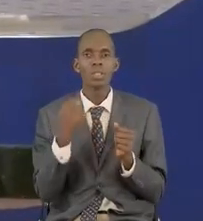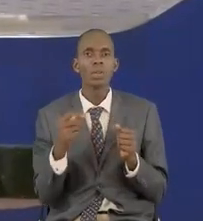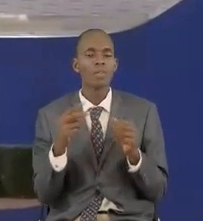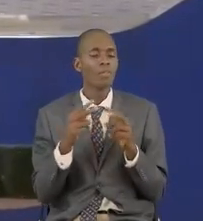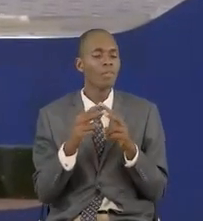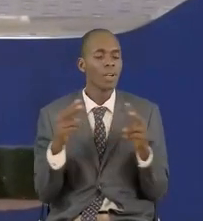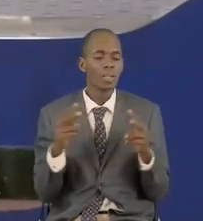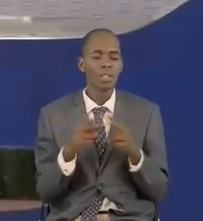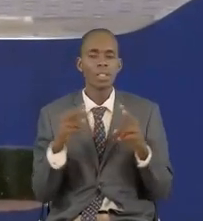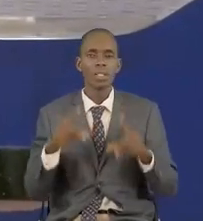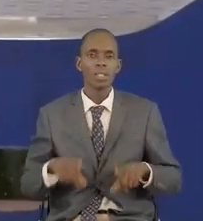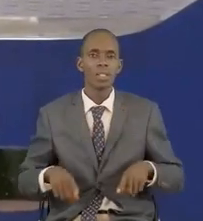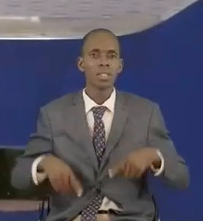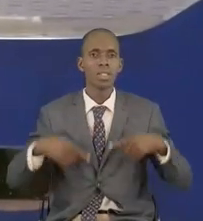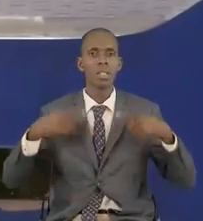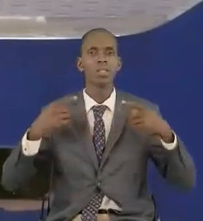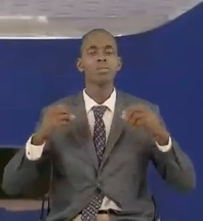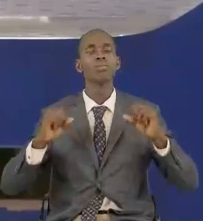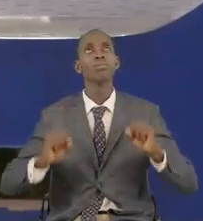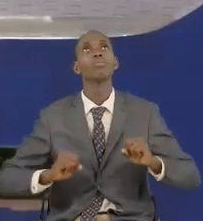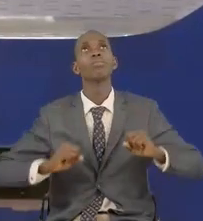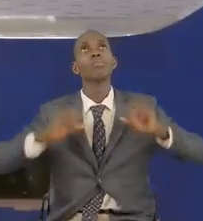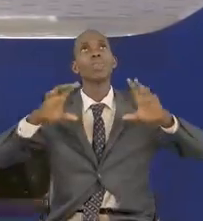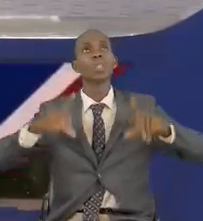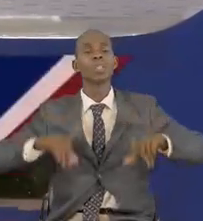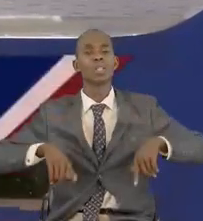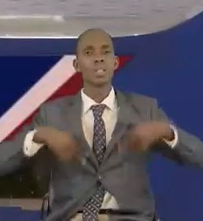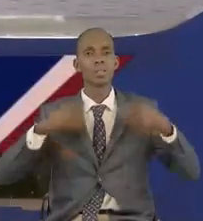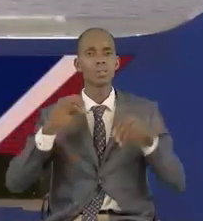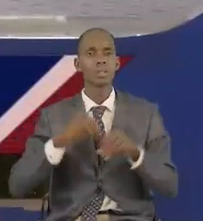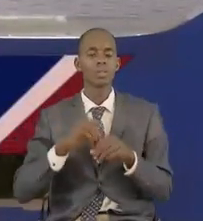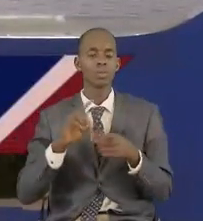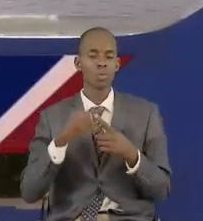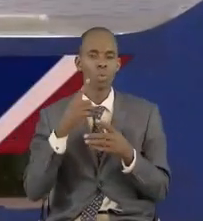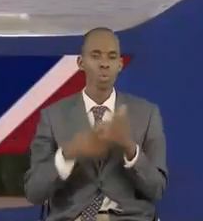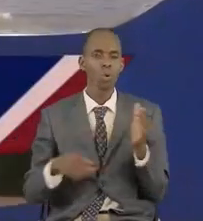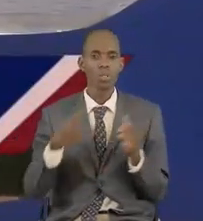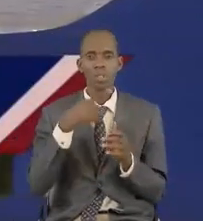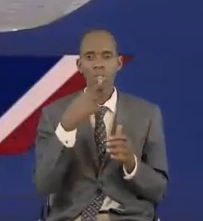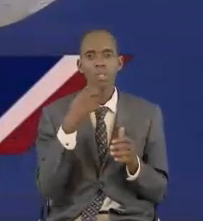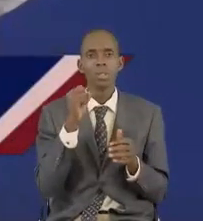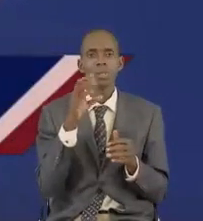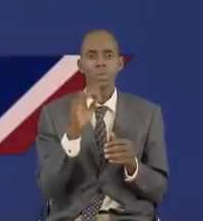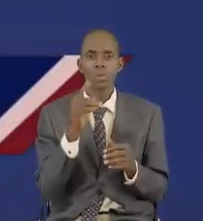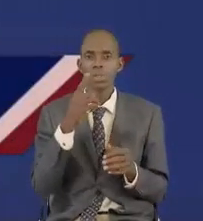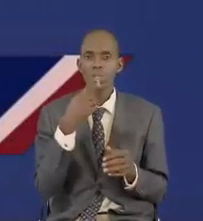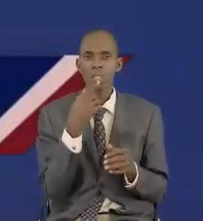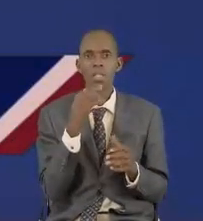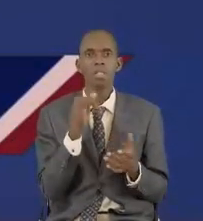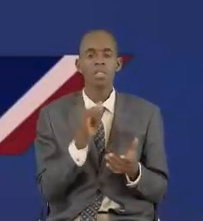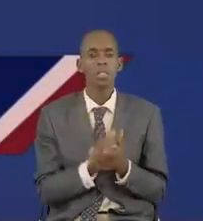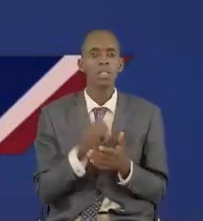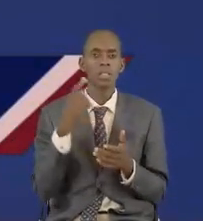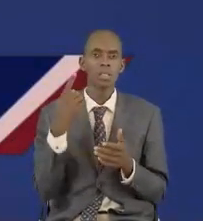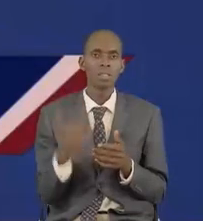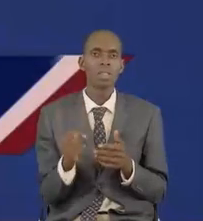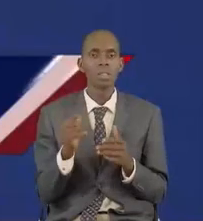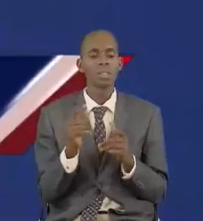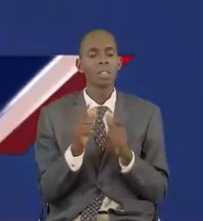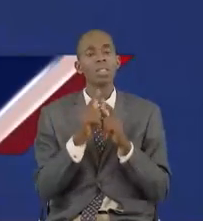leur vie en remettant toute leur vie dans ce qui disait et il parlait de telle manière qu'une